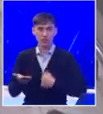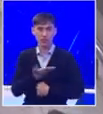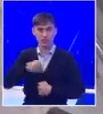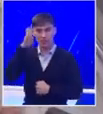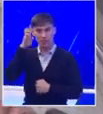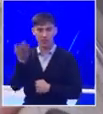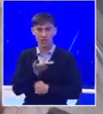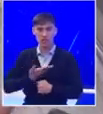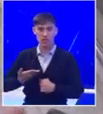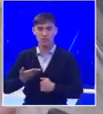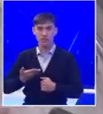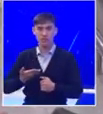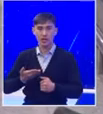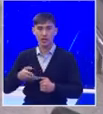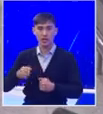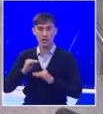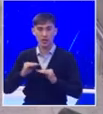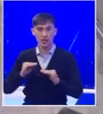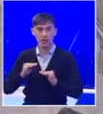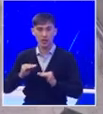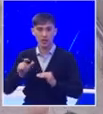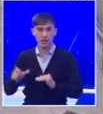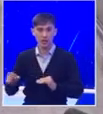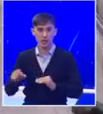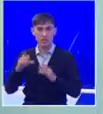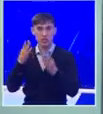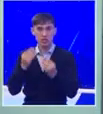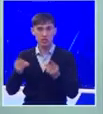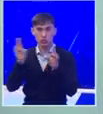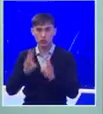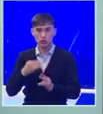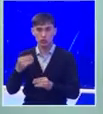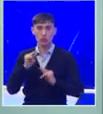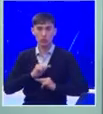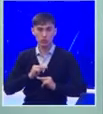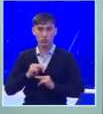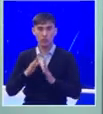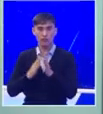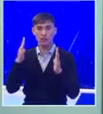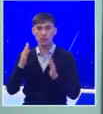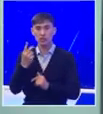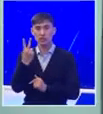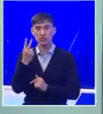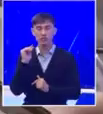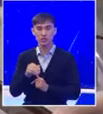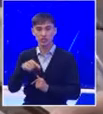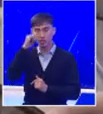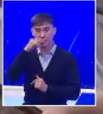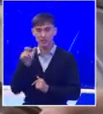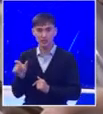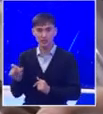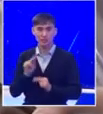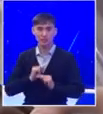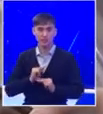страна, наши ребята с посольства, они день и ночь там просто. Около свыше 2000 казахстанцев там. Они